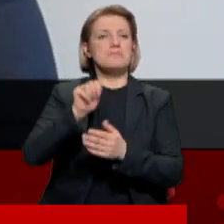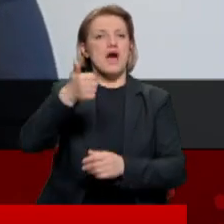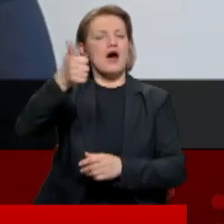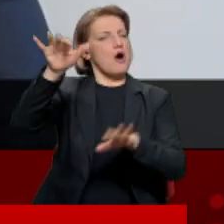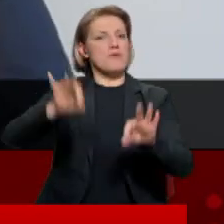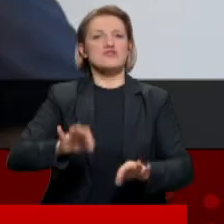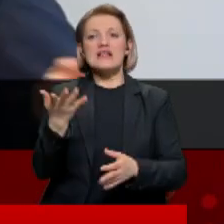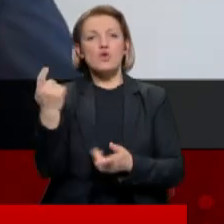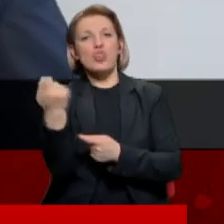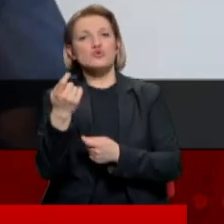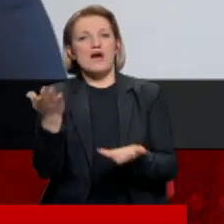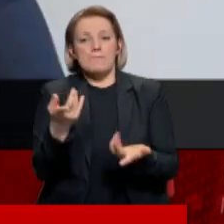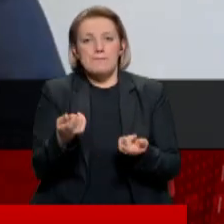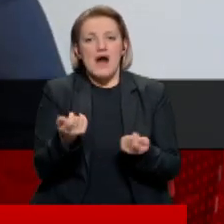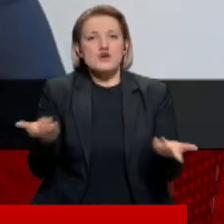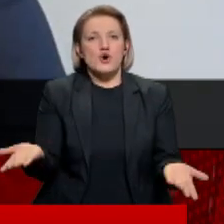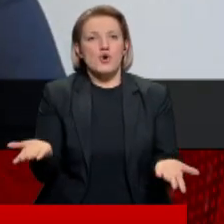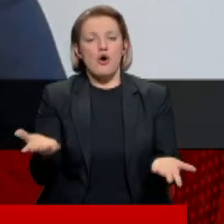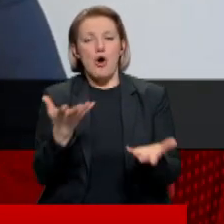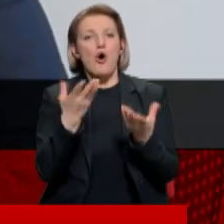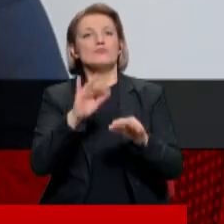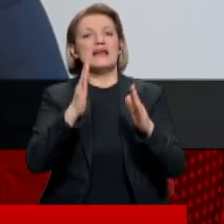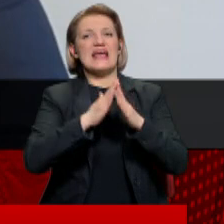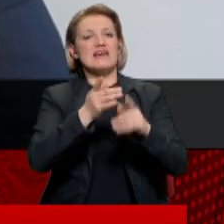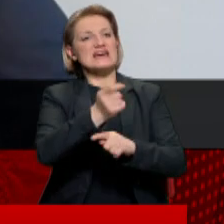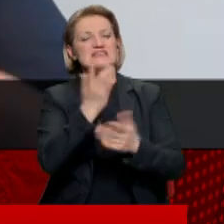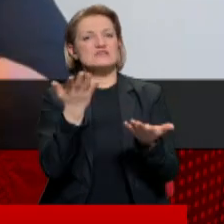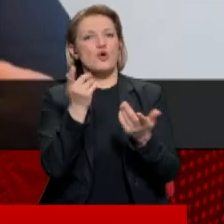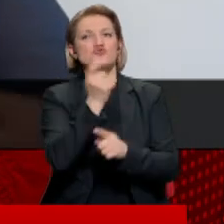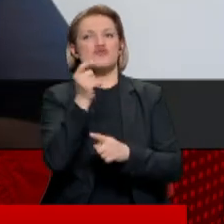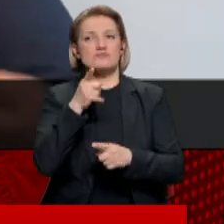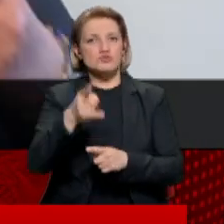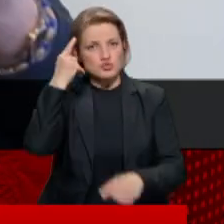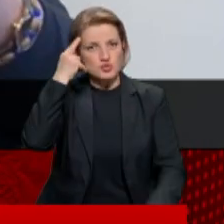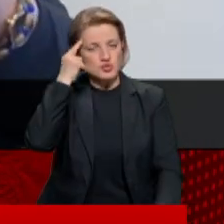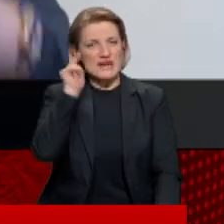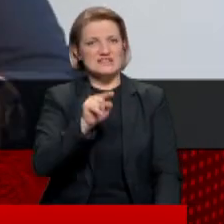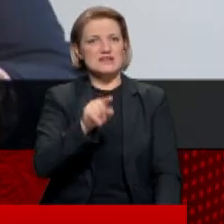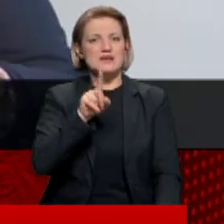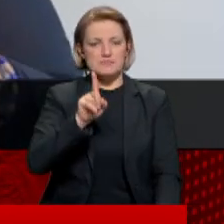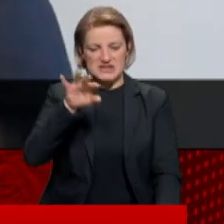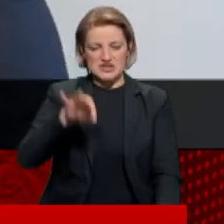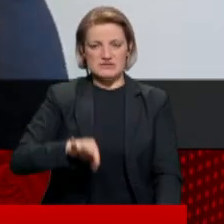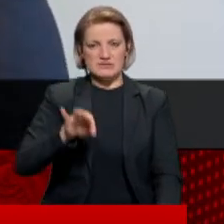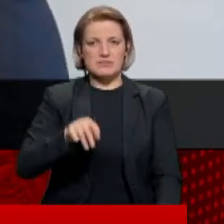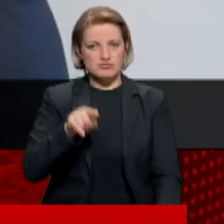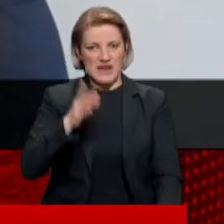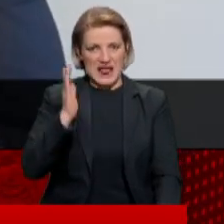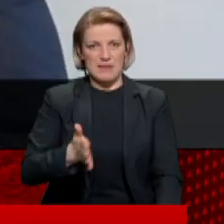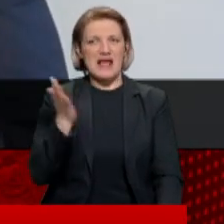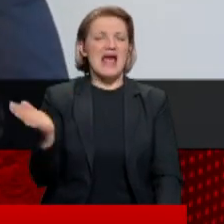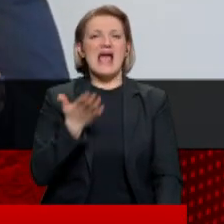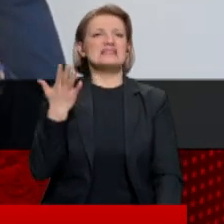Nasıl ödeyecekler olmayan evin kredisini? Ya bunları düşüneceksin bir şimdi. Buna rağmen